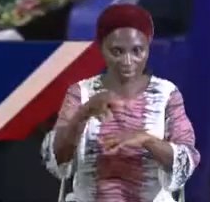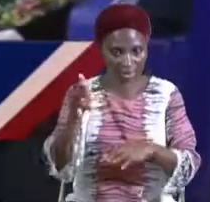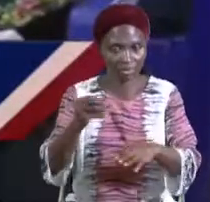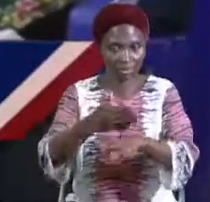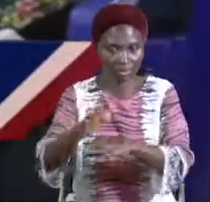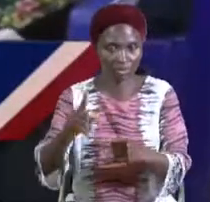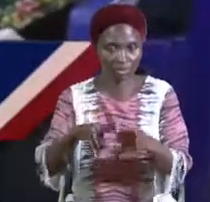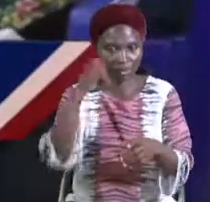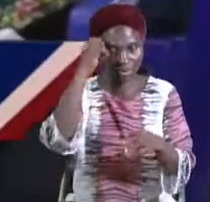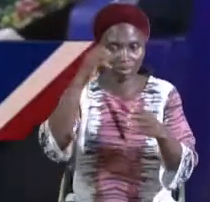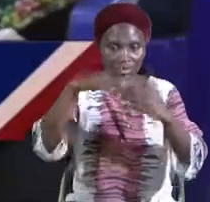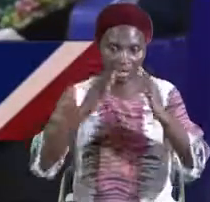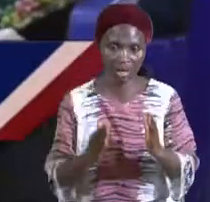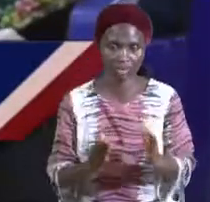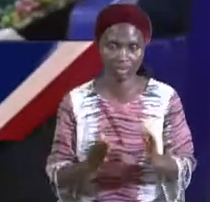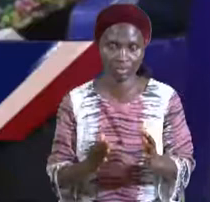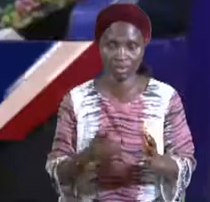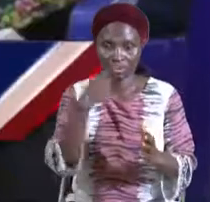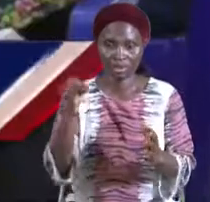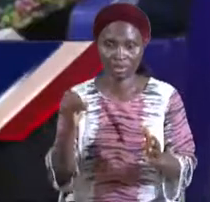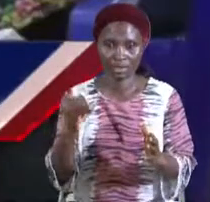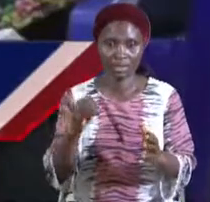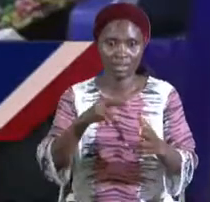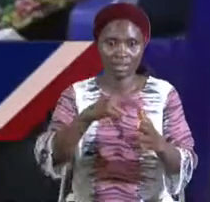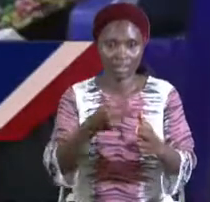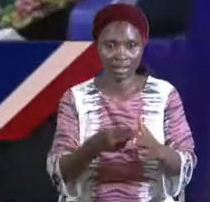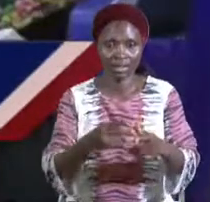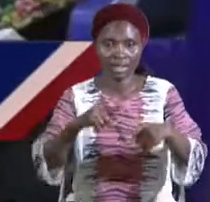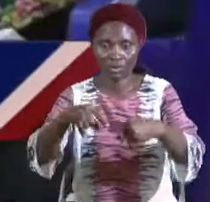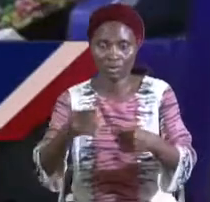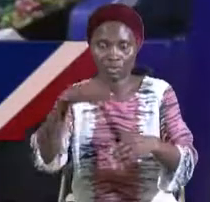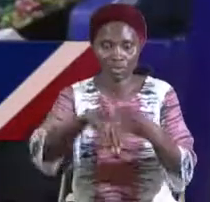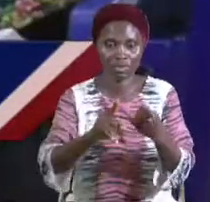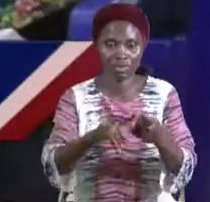en disant, n'entre pas au village